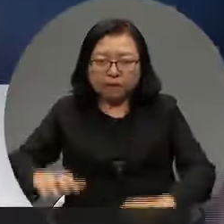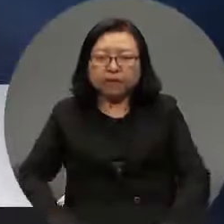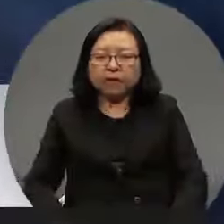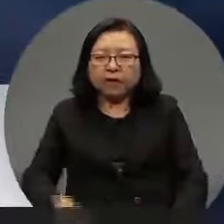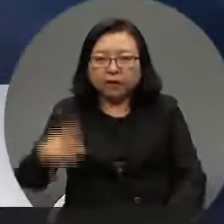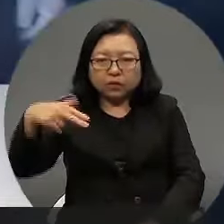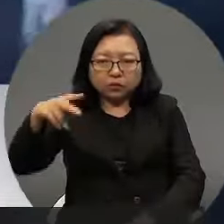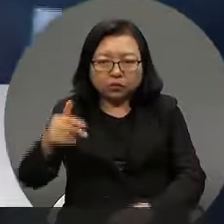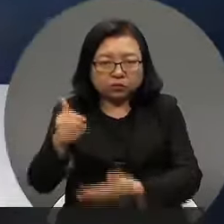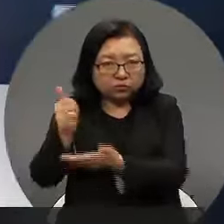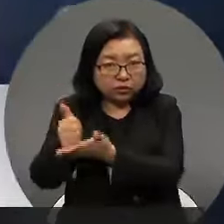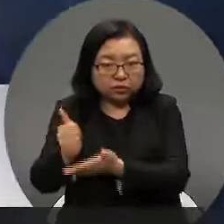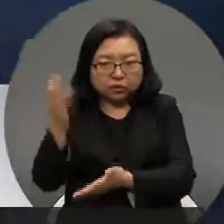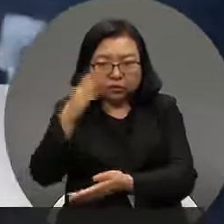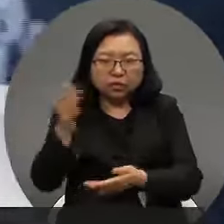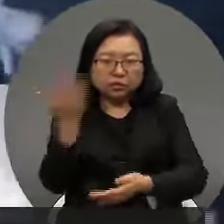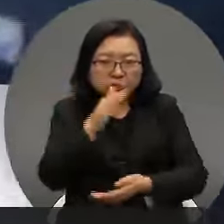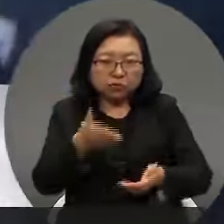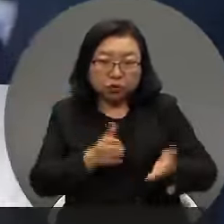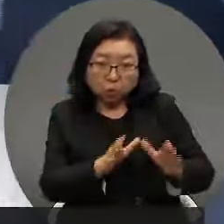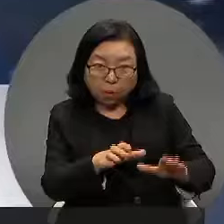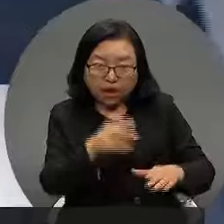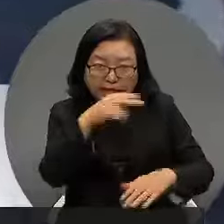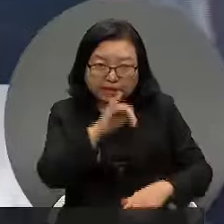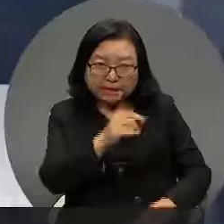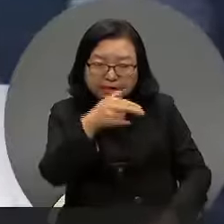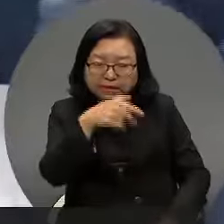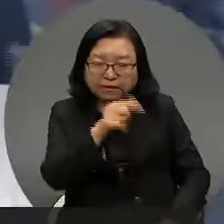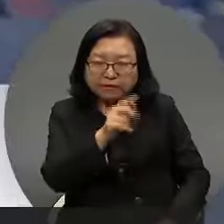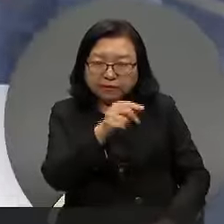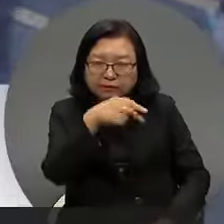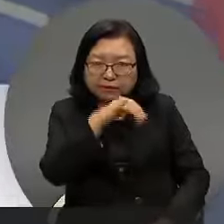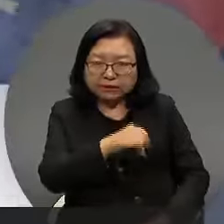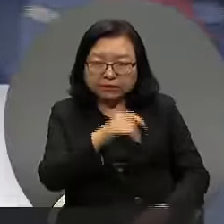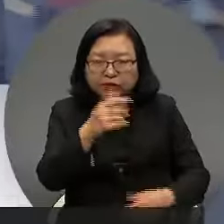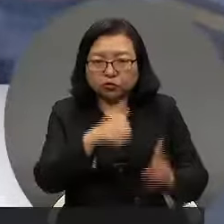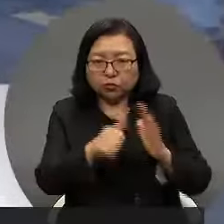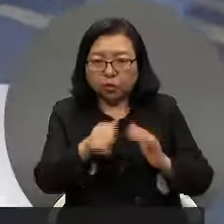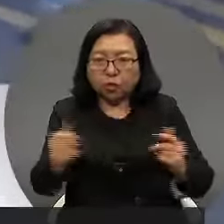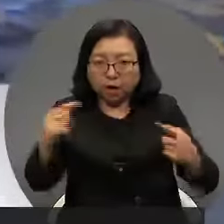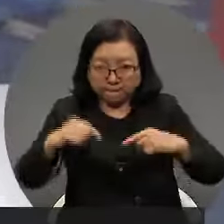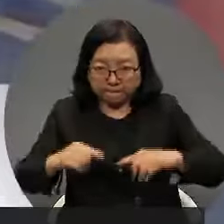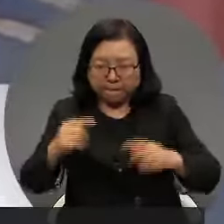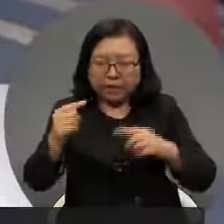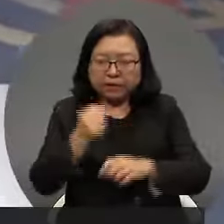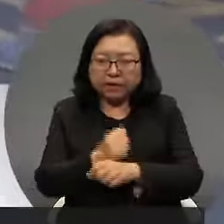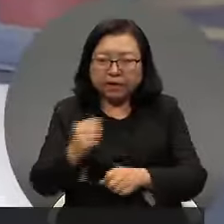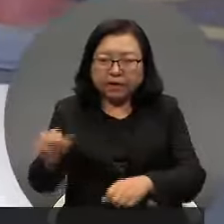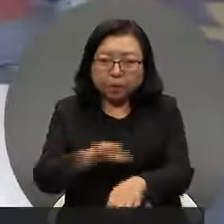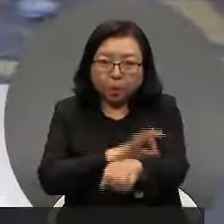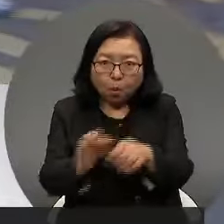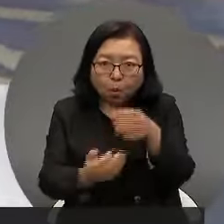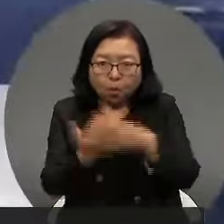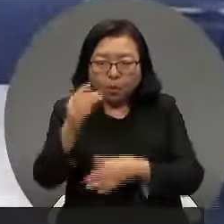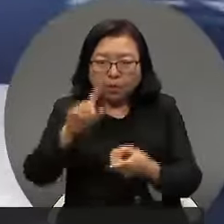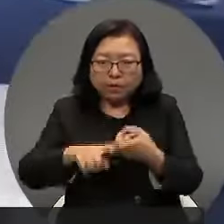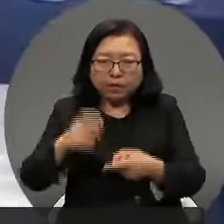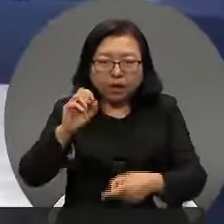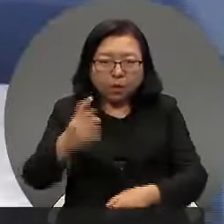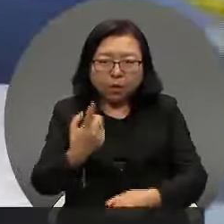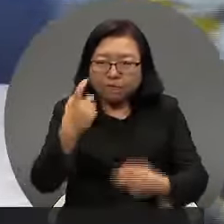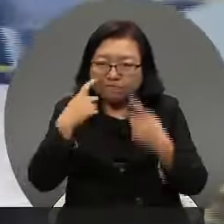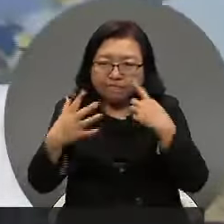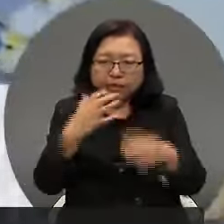대표와 청주가 고향인 신장식 후보가 연일 방문했는데 오송 참사에 대한 진상규명과 책임자 처벌을